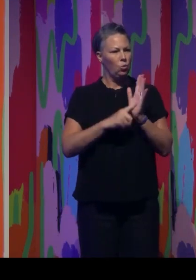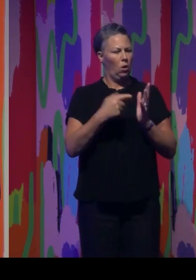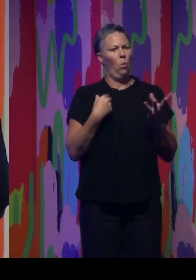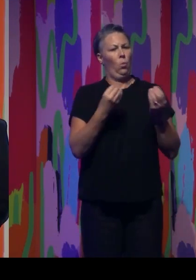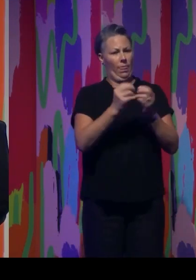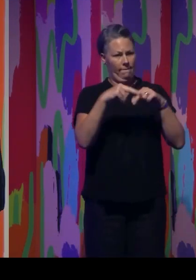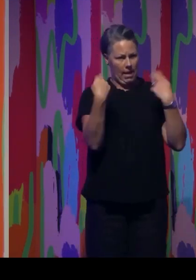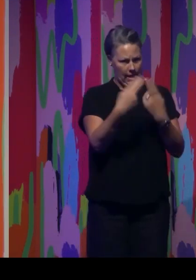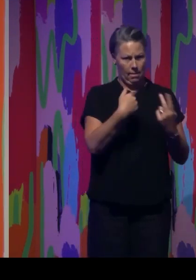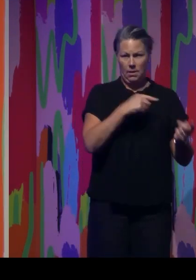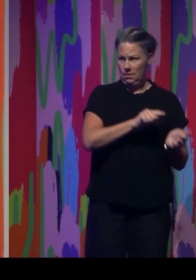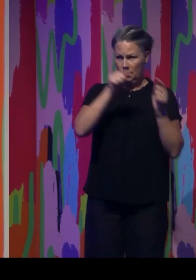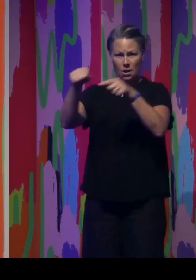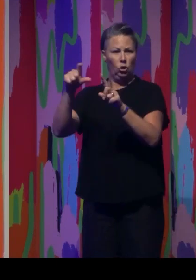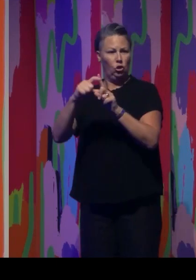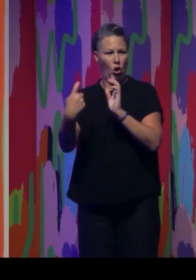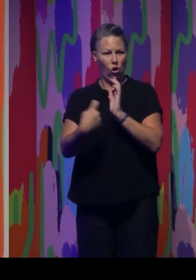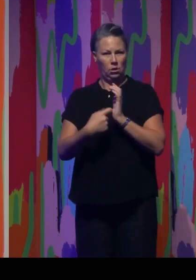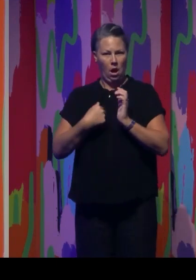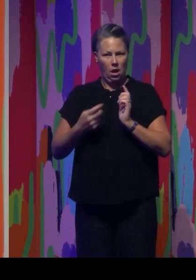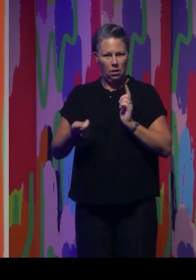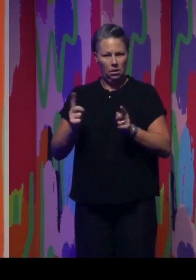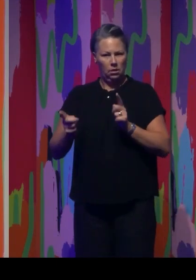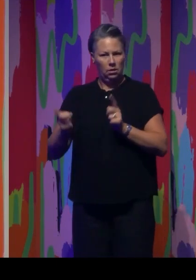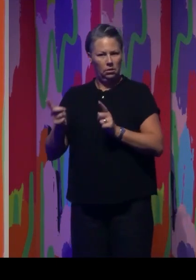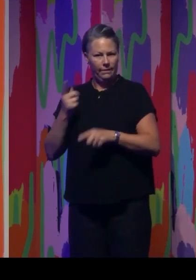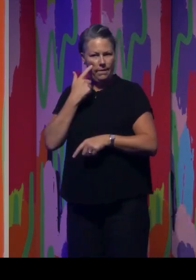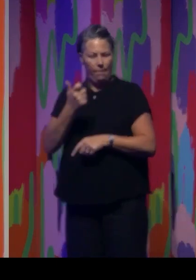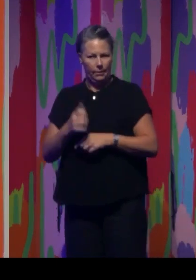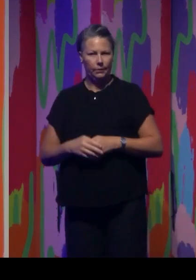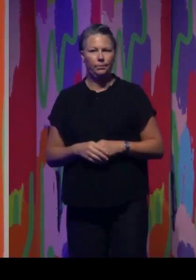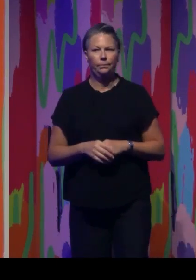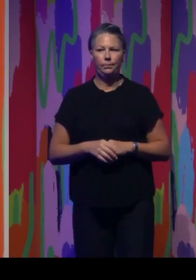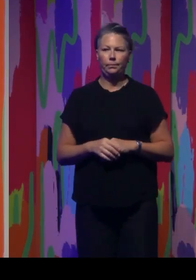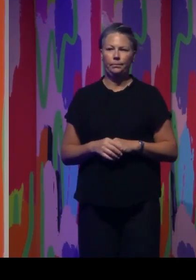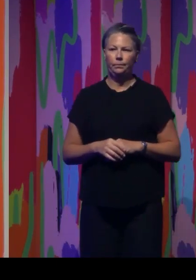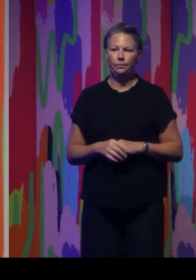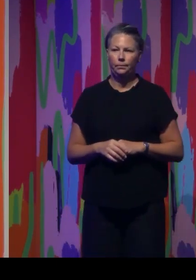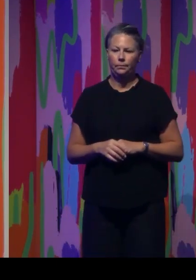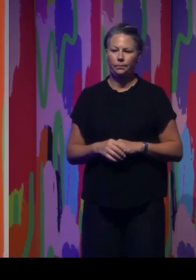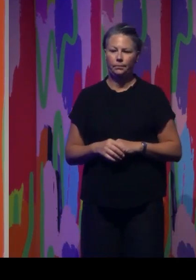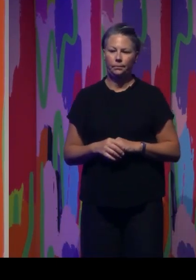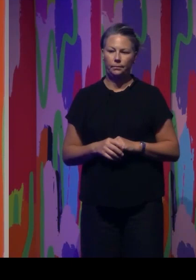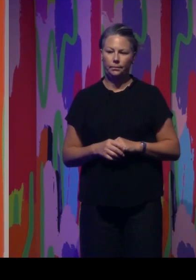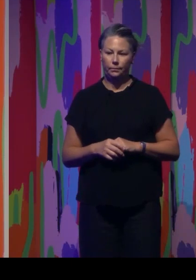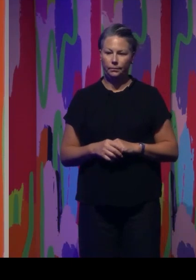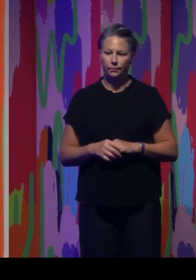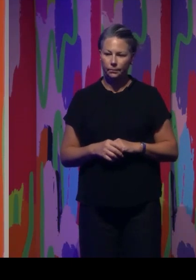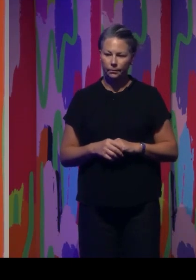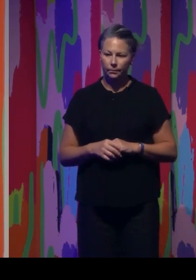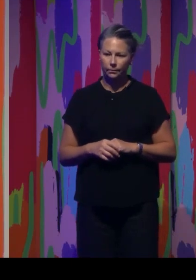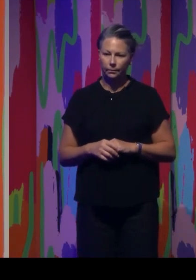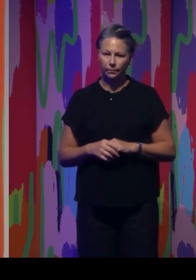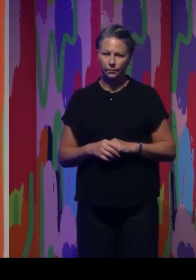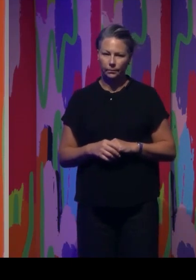exactly ডাক্তারদের ক্ষেত্রে আমি আমাকে যেই টার্মগুলোকে প্রথম রেফার করা শুরু হয় সেখানে আমি খুঁজে